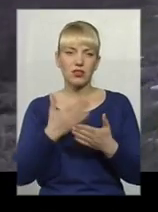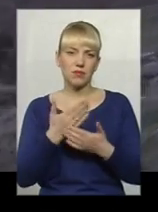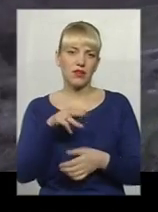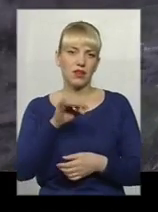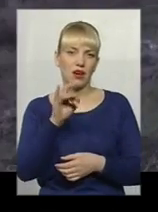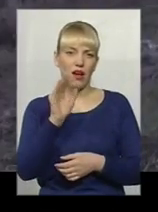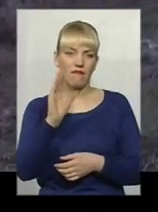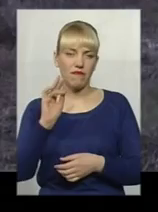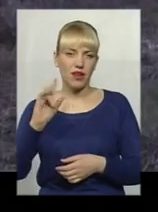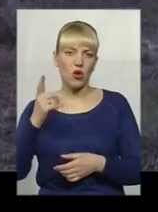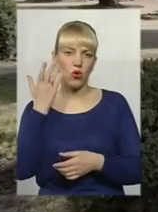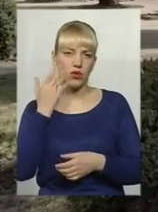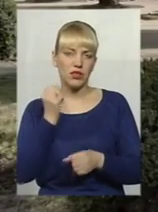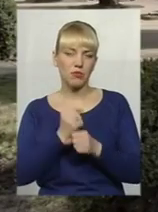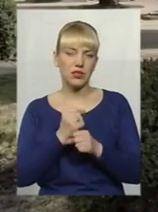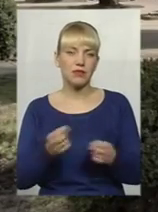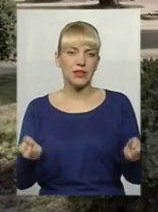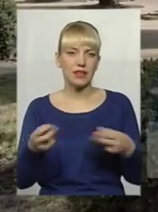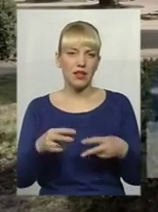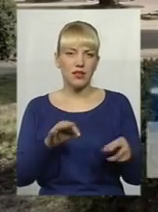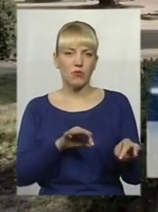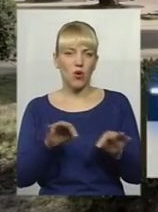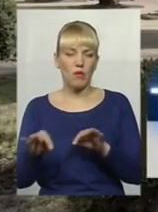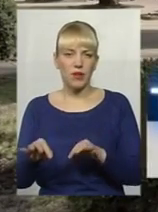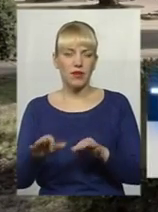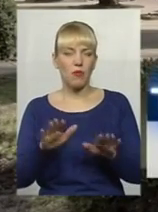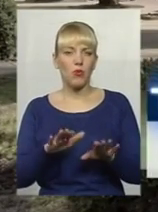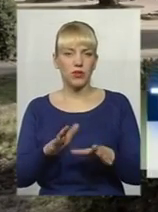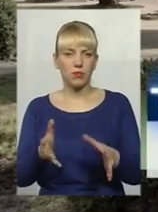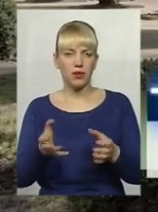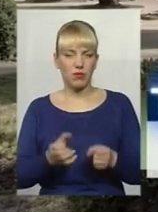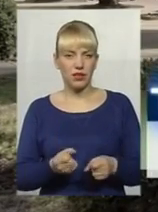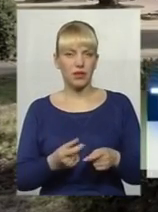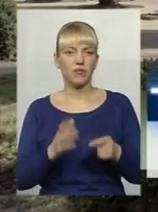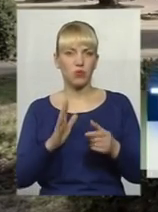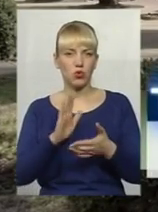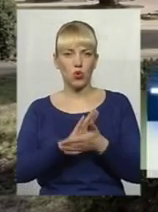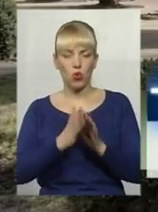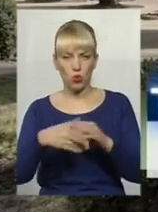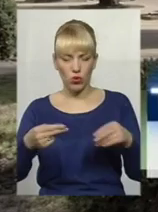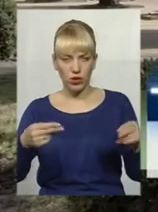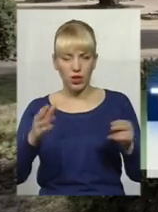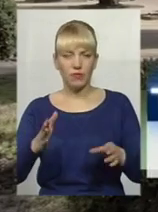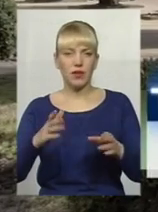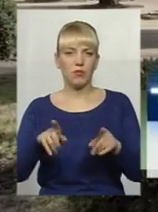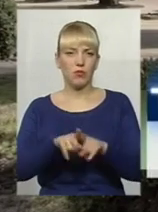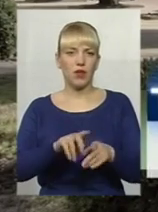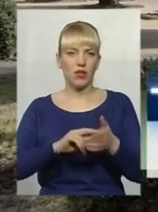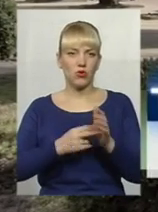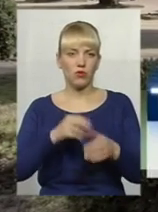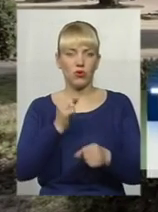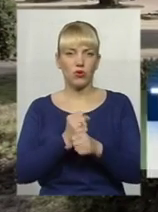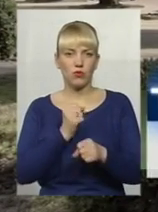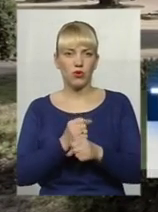запрацюють мобільні пункти приймання. Укладаємо угоду з ліцензованим підприємством, і такі мобільні пункти будуть працювати. Плануємо їх роботу в